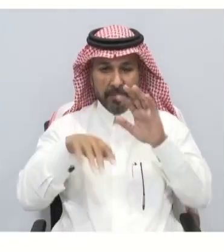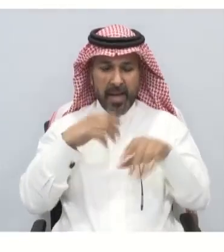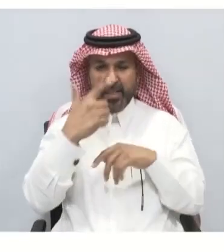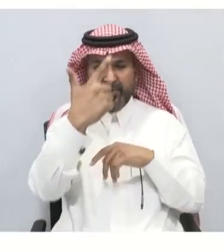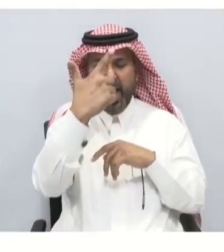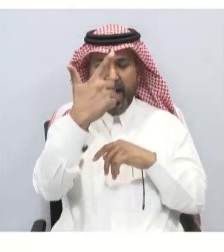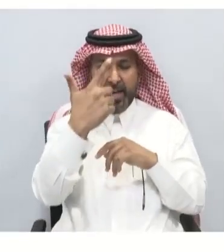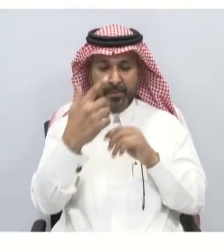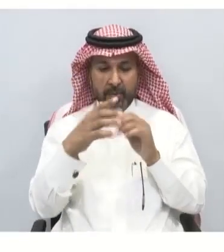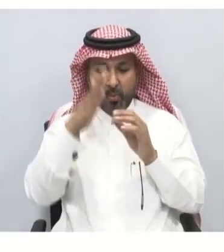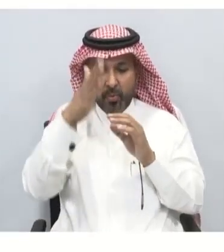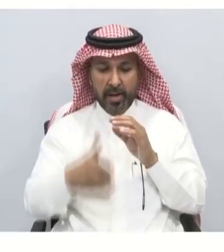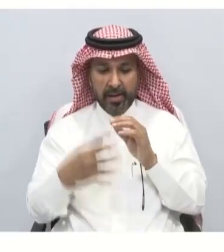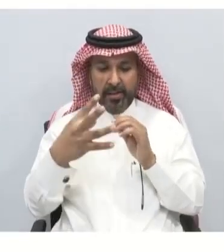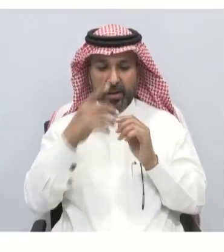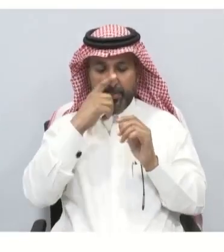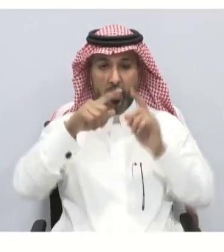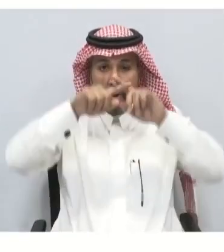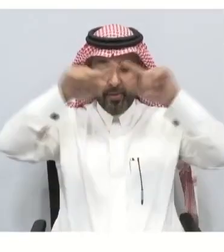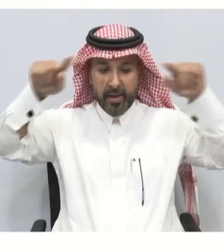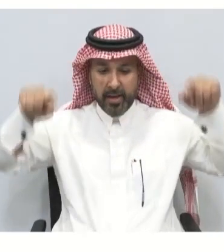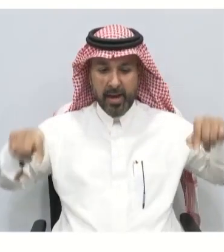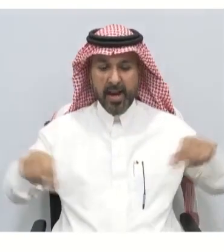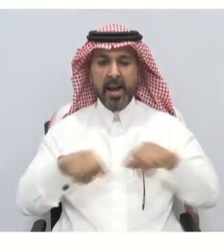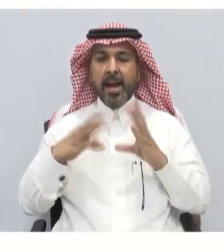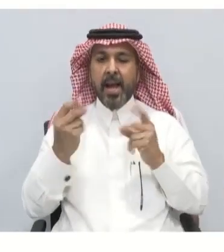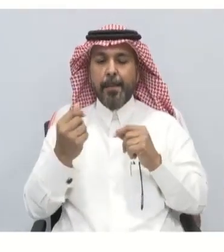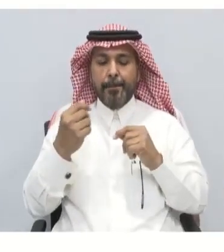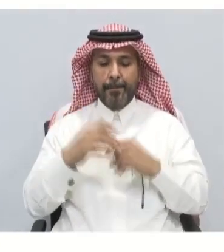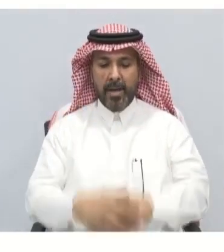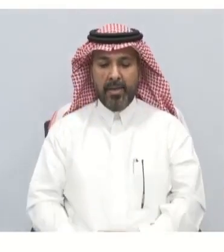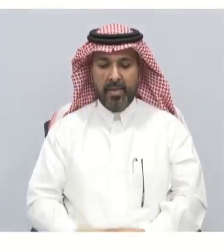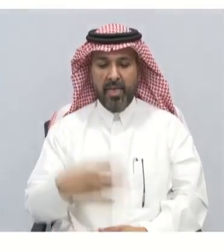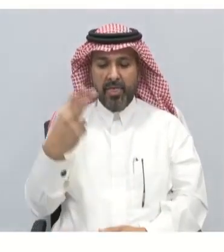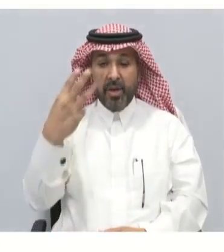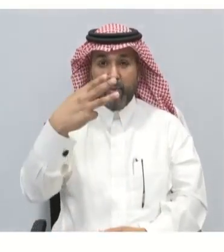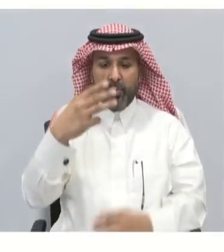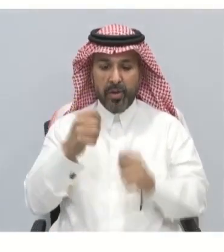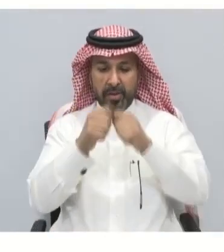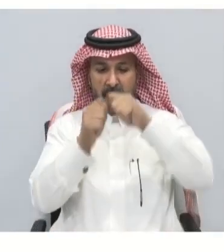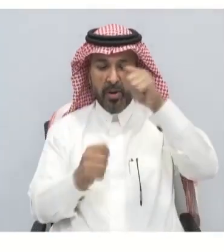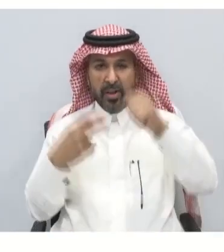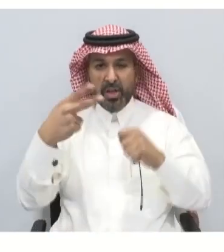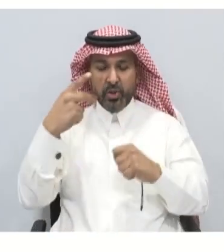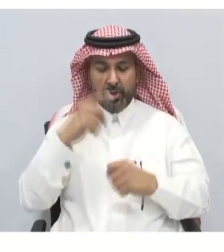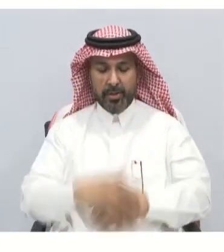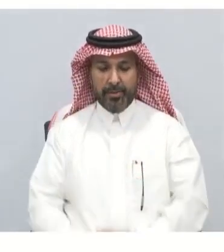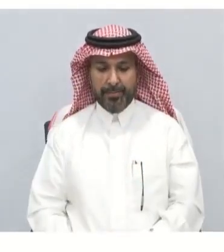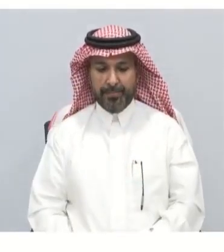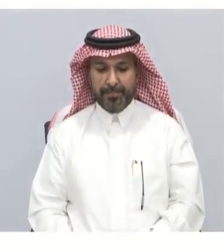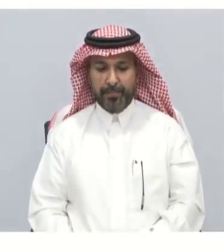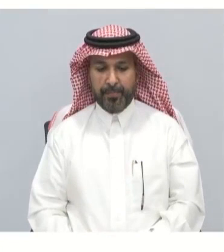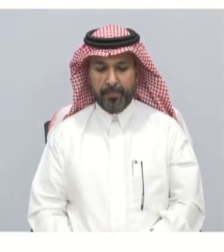اربعه يحيط به هذا البلاط المسبح كله راح يكون طوله